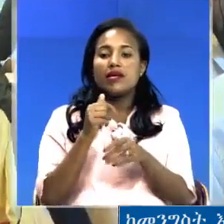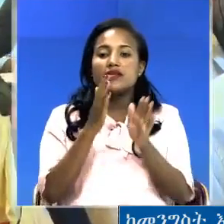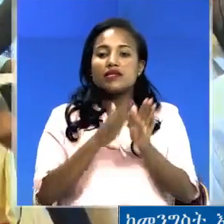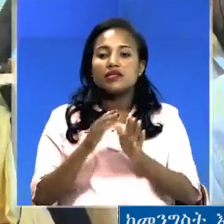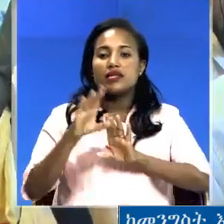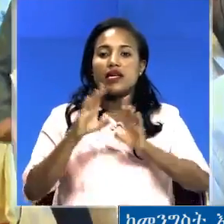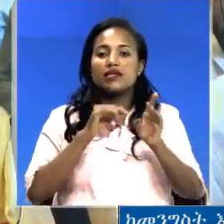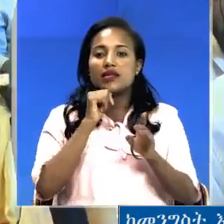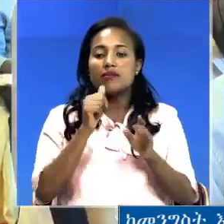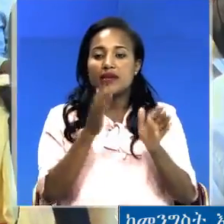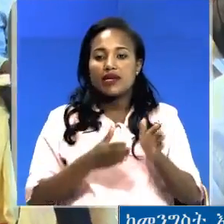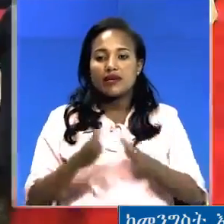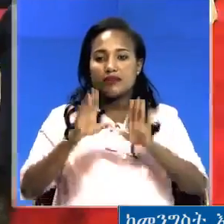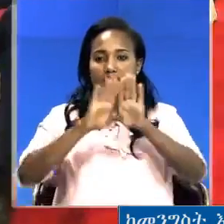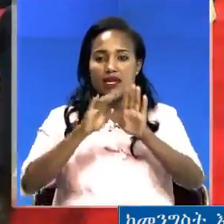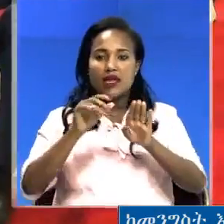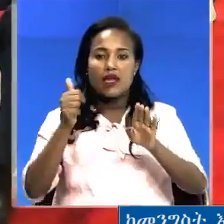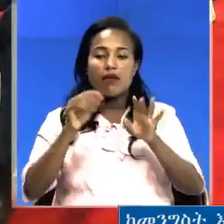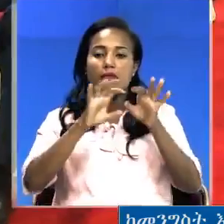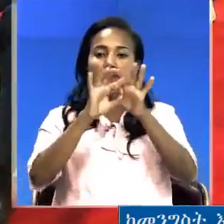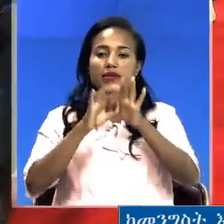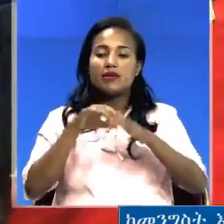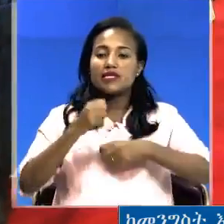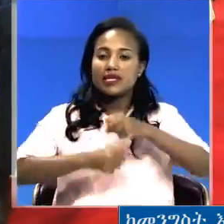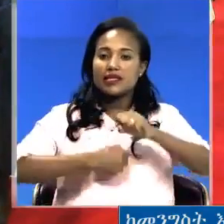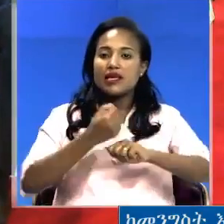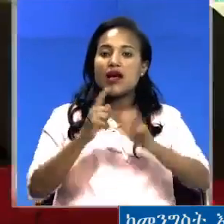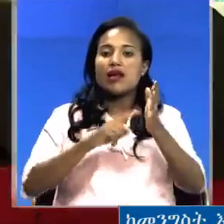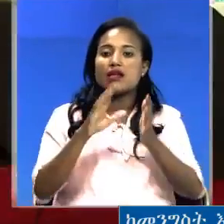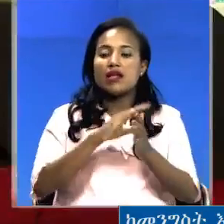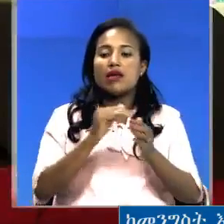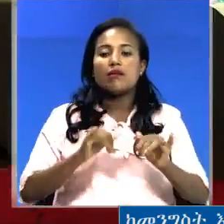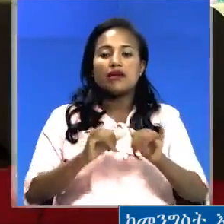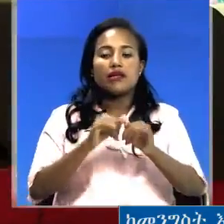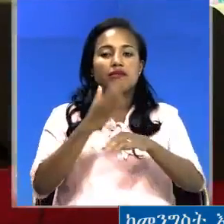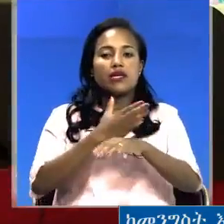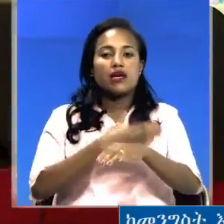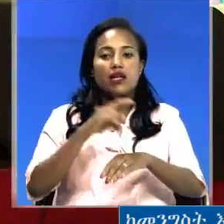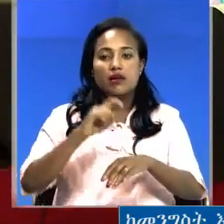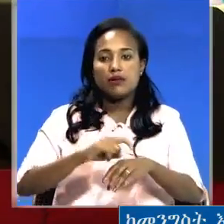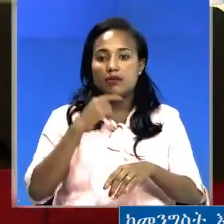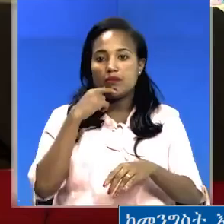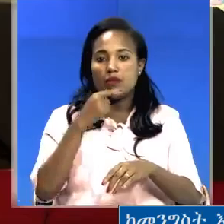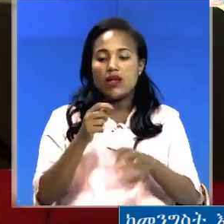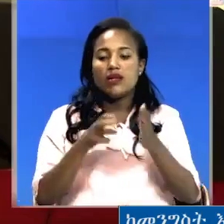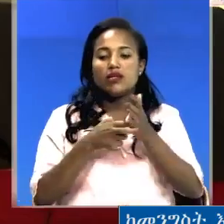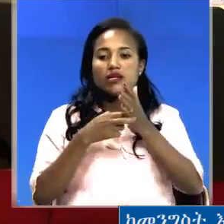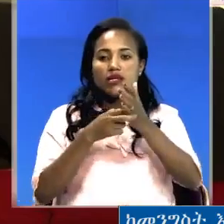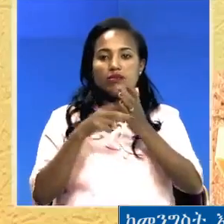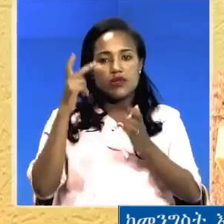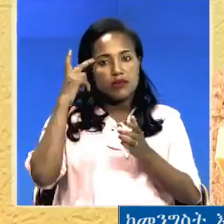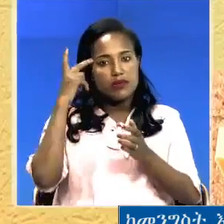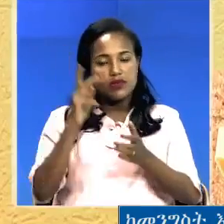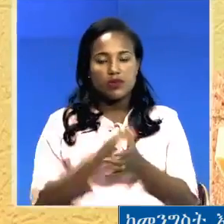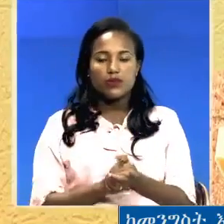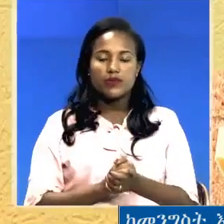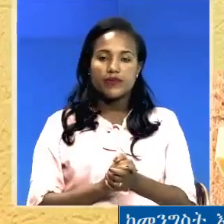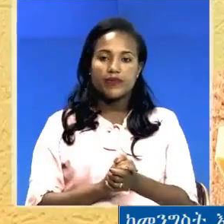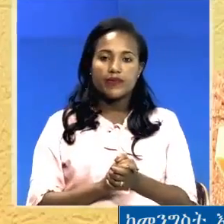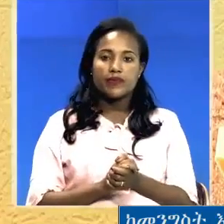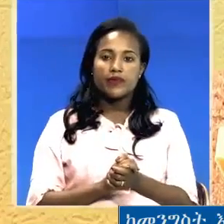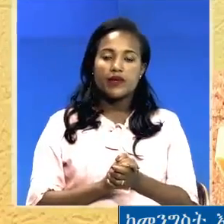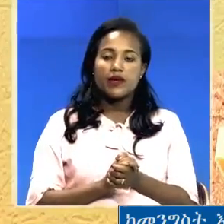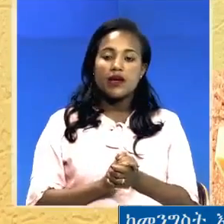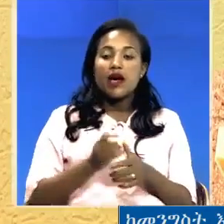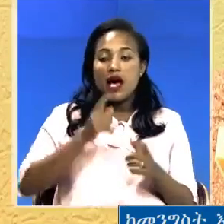ሳይደረግ መንገድ መዝጋት ሌላው ማህበረሰብ ለእንግልት ይዳረጋልና በቀጣይ መታረም አለበት ብሏል የትራንስፖርት ሚኒስትሯም። ኢንቴንሽኑ ህዝብ መጠበቅ ነው።